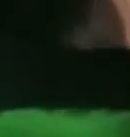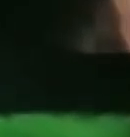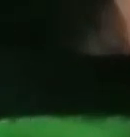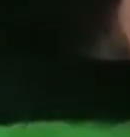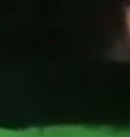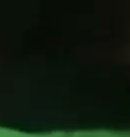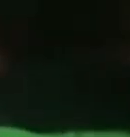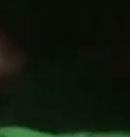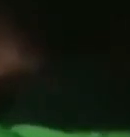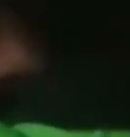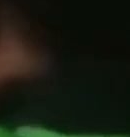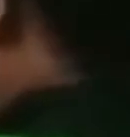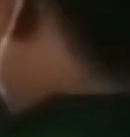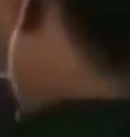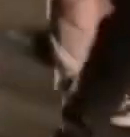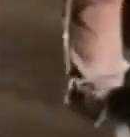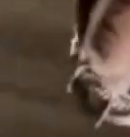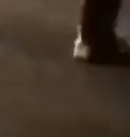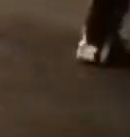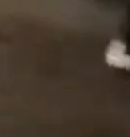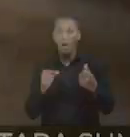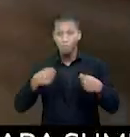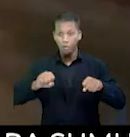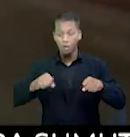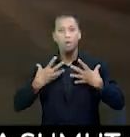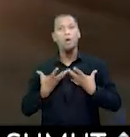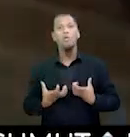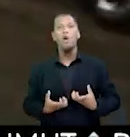sejumlah pengendara mengalami luka dan langsung dilarikan ke rumah sakit.